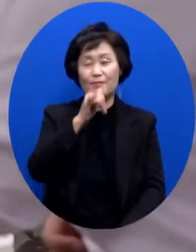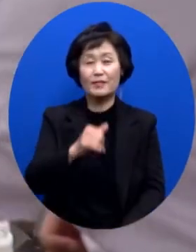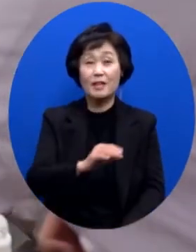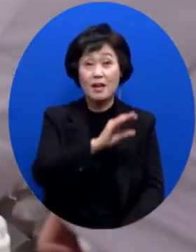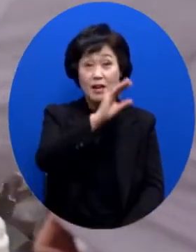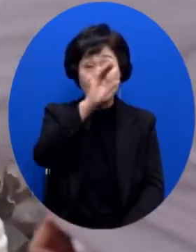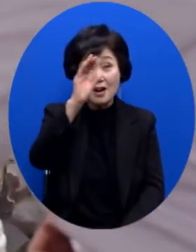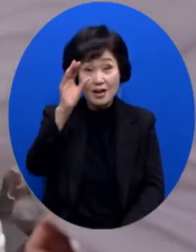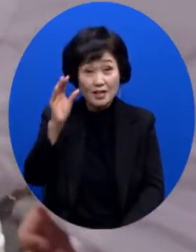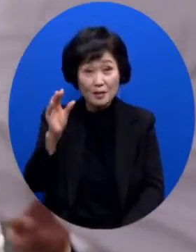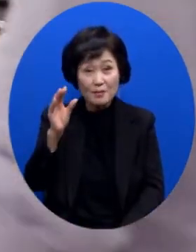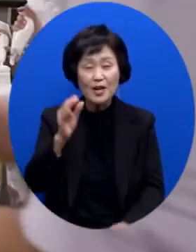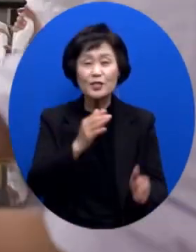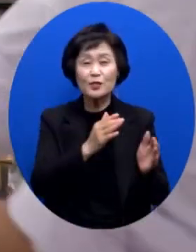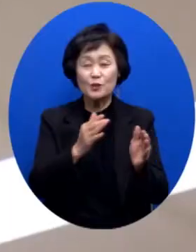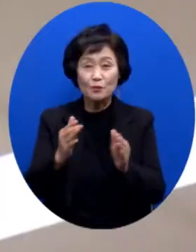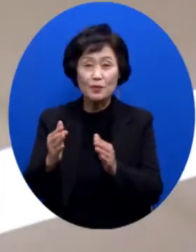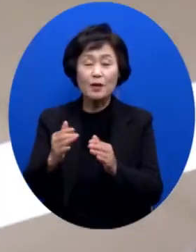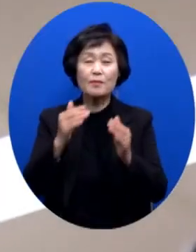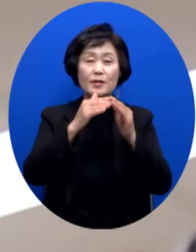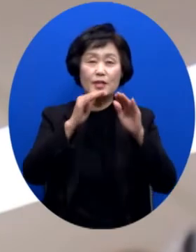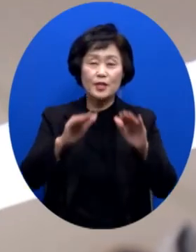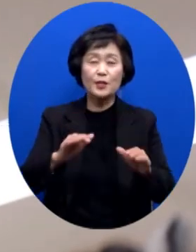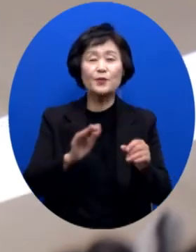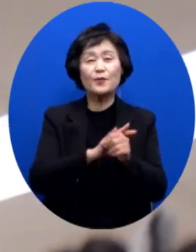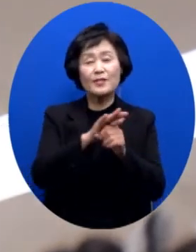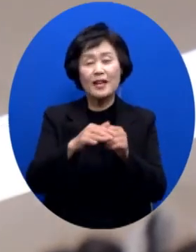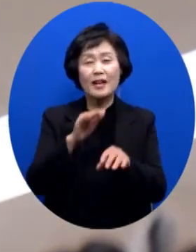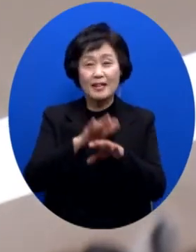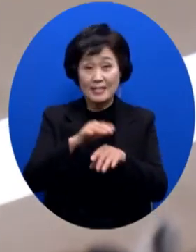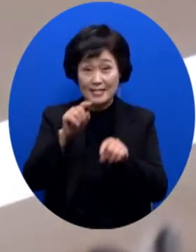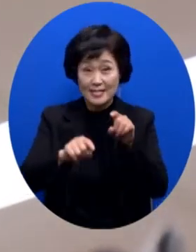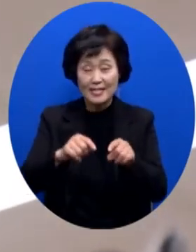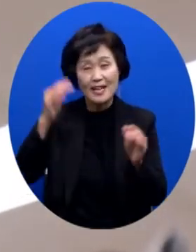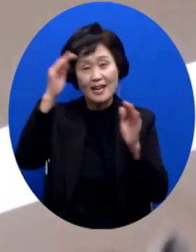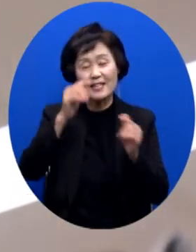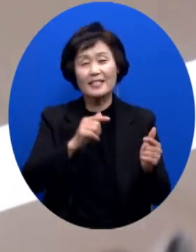크리스마스를 앞두고 이웃사랑을 실천하는 학생들의 손길을 통해